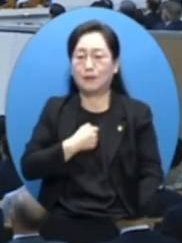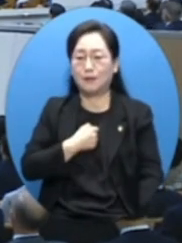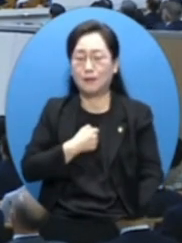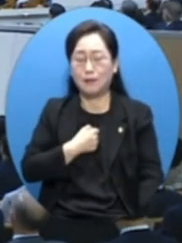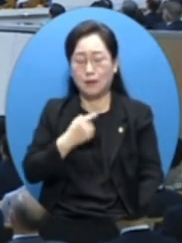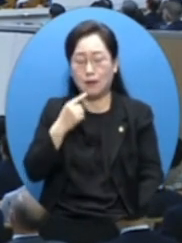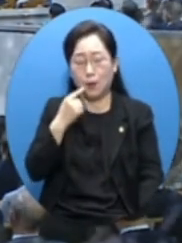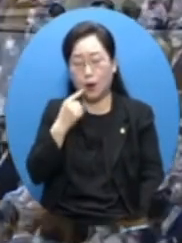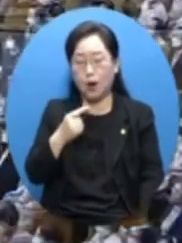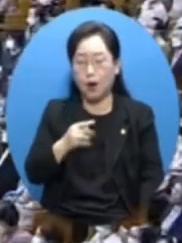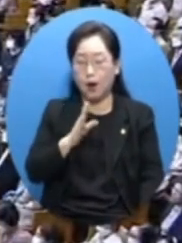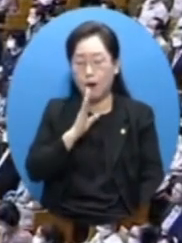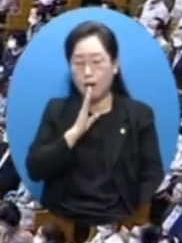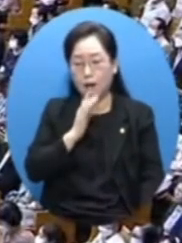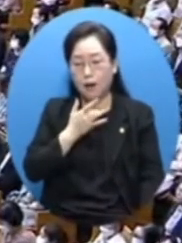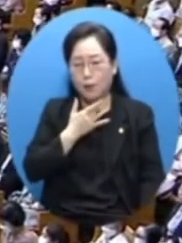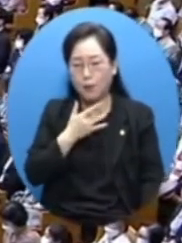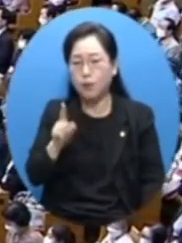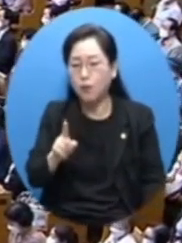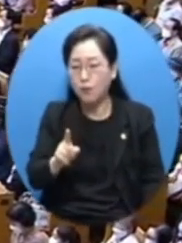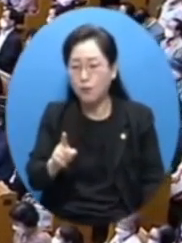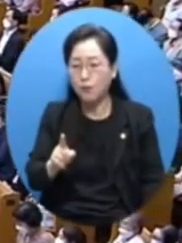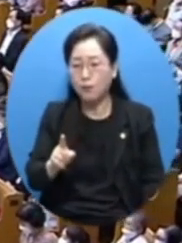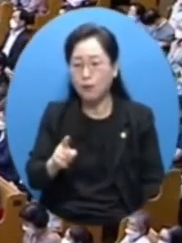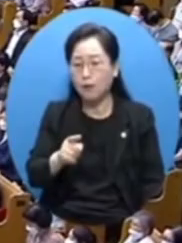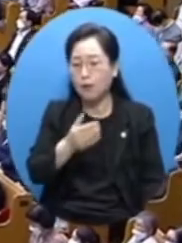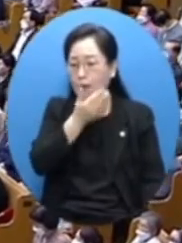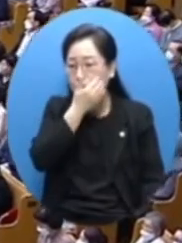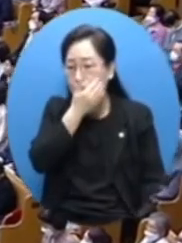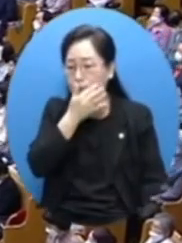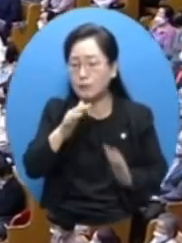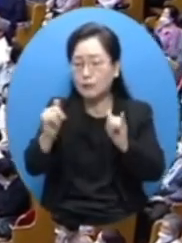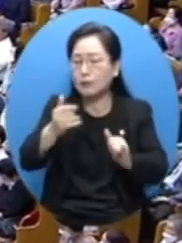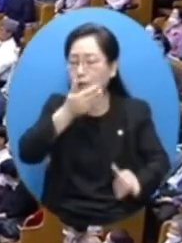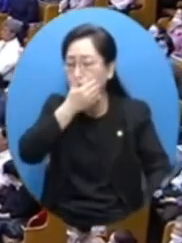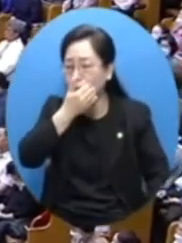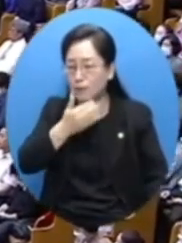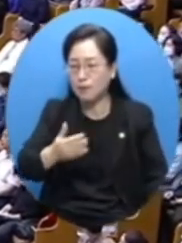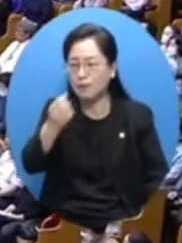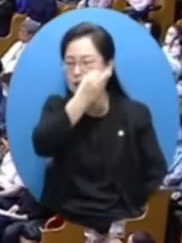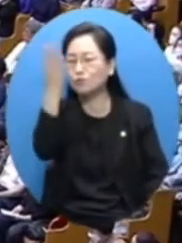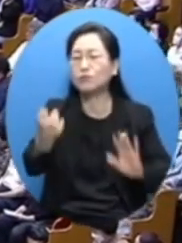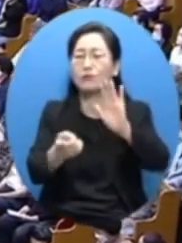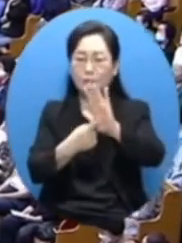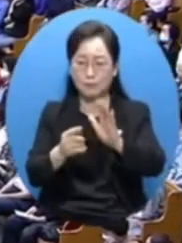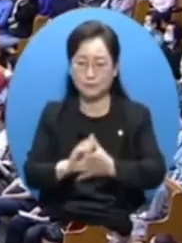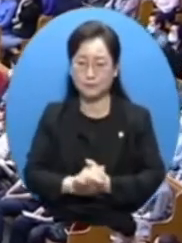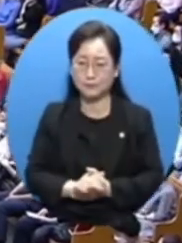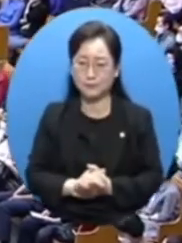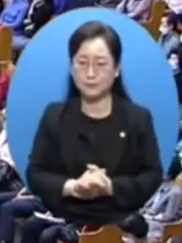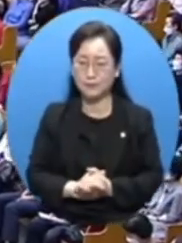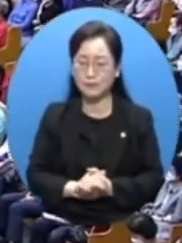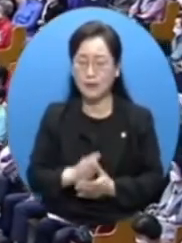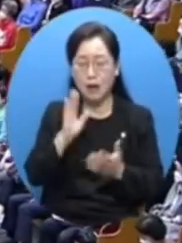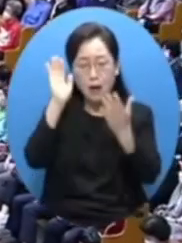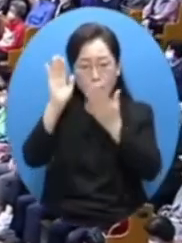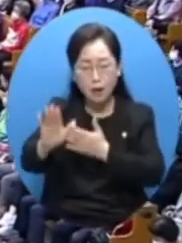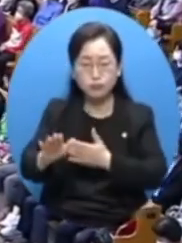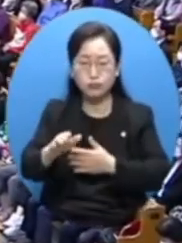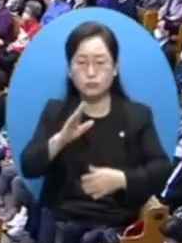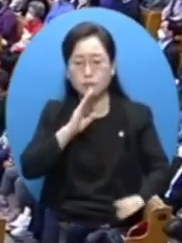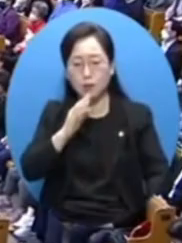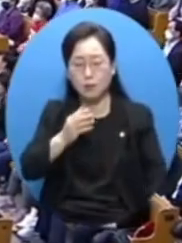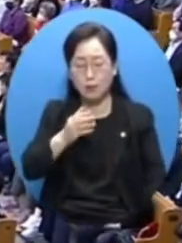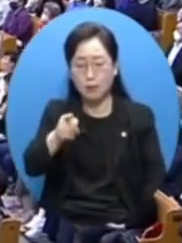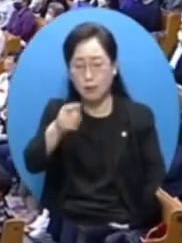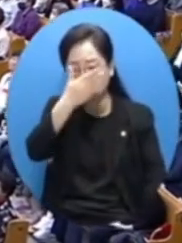끔찍한 비극을 미국 언론은 이 무슨 낭비인가 라는 제목으로 대서특필하기도 했습니다. 전도 유망한 청년들이 너무나 허망한